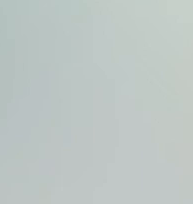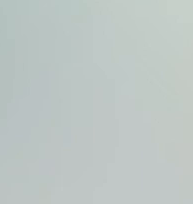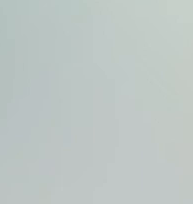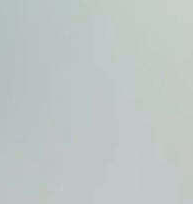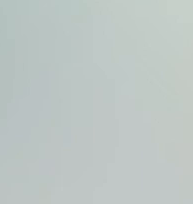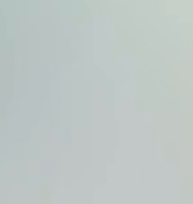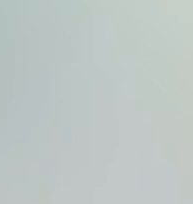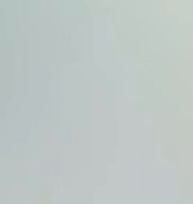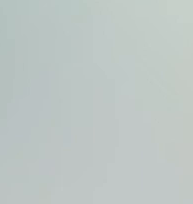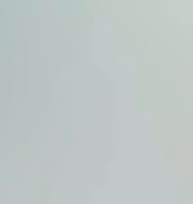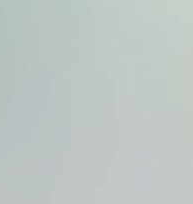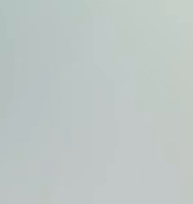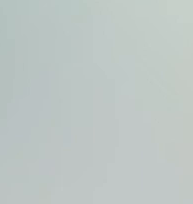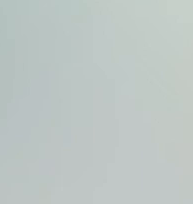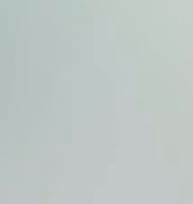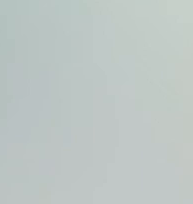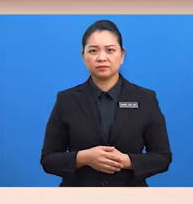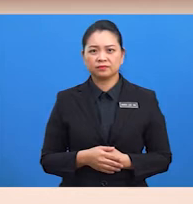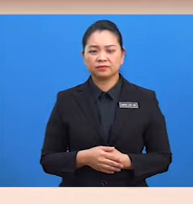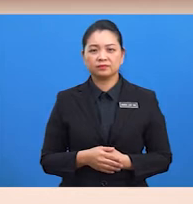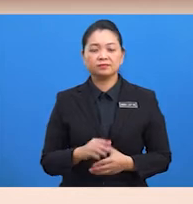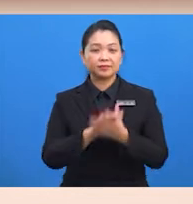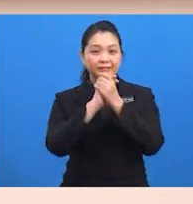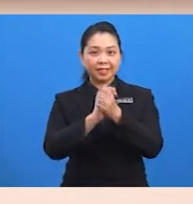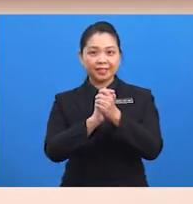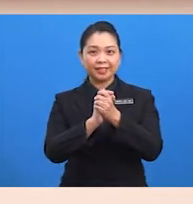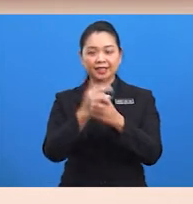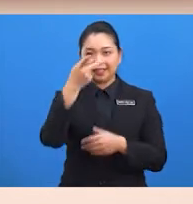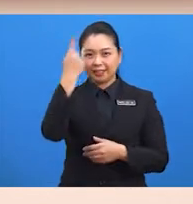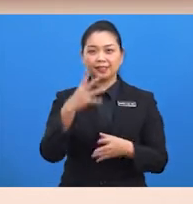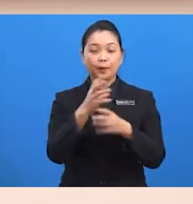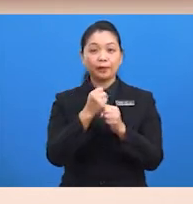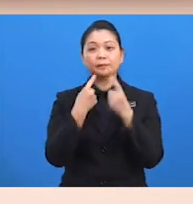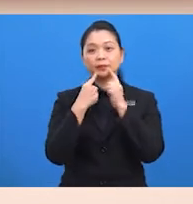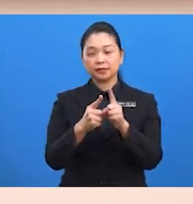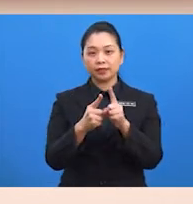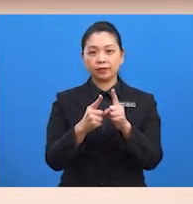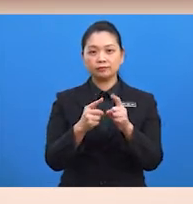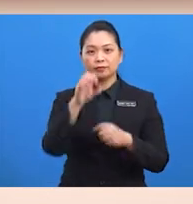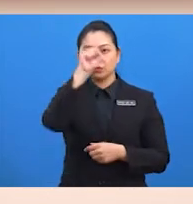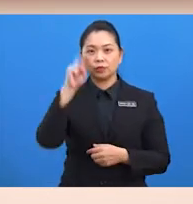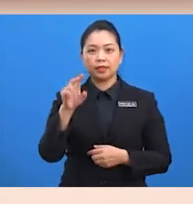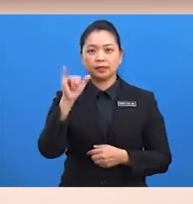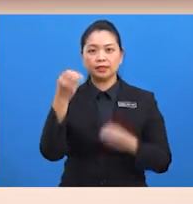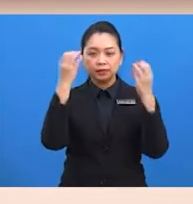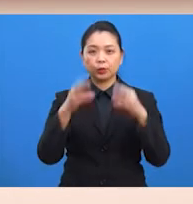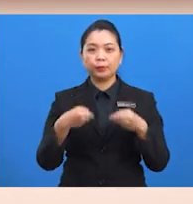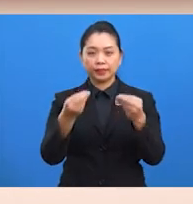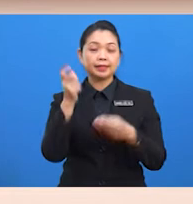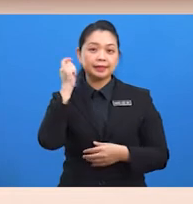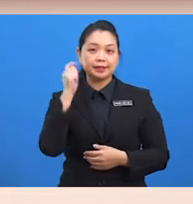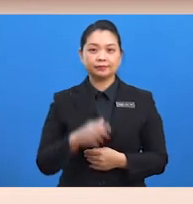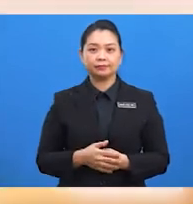Hai banget dan ia karena dapat menjawab soalan yang jago